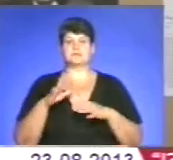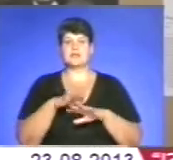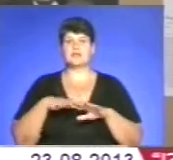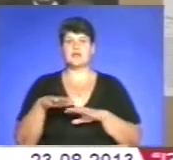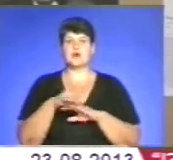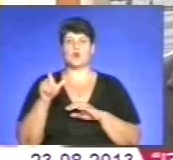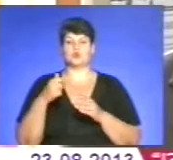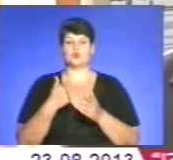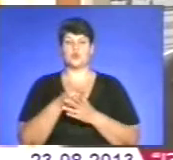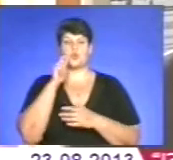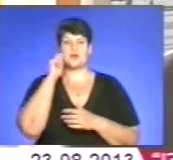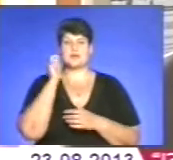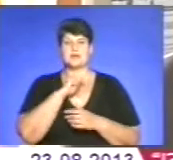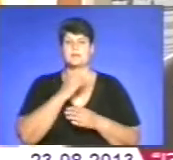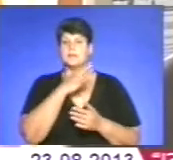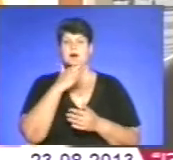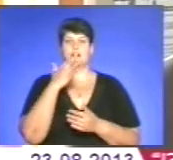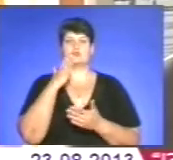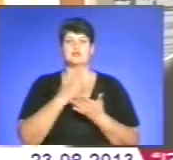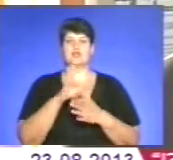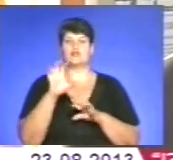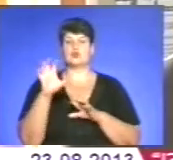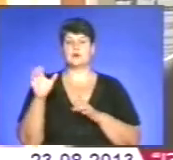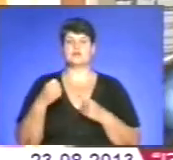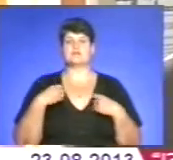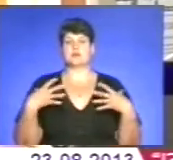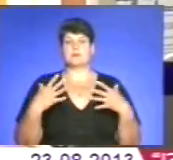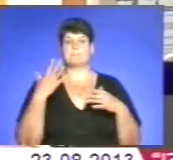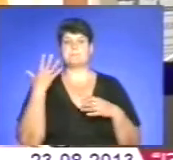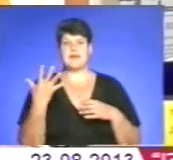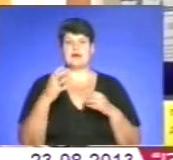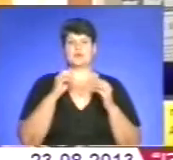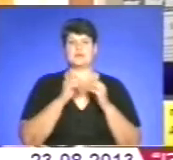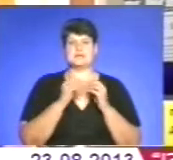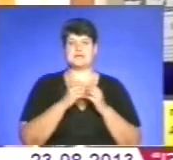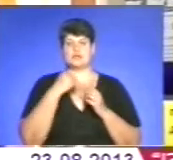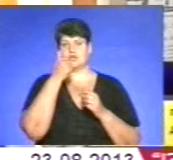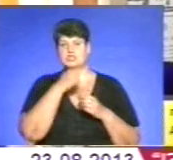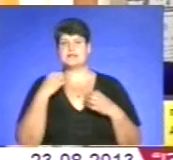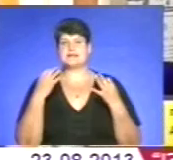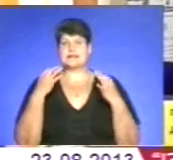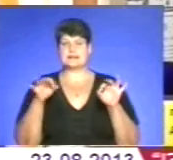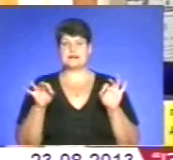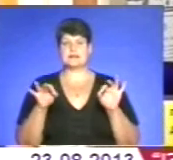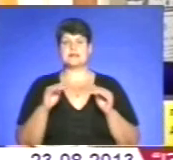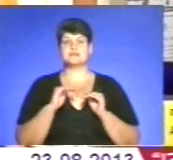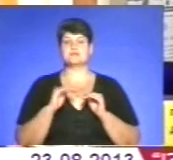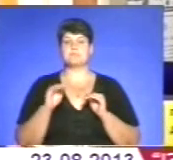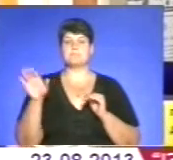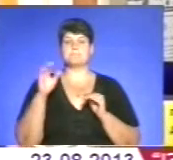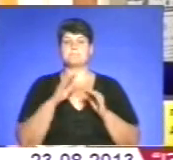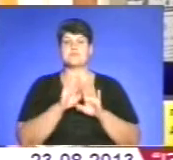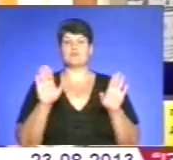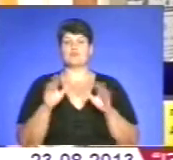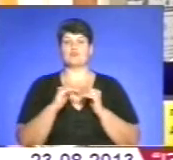до України. Дуже багато є фотографій про святкування 5-ї, 10-ї річниці незалежності. На співучому полі, на театральному